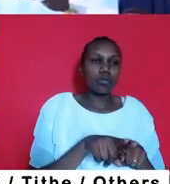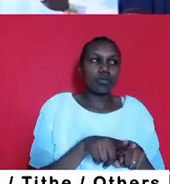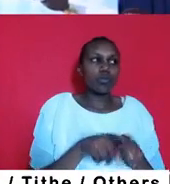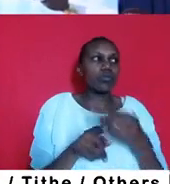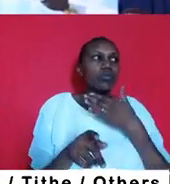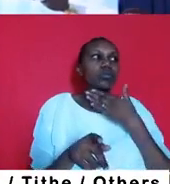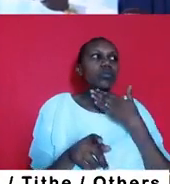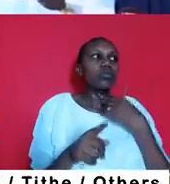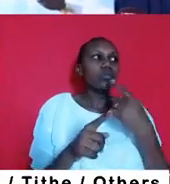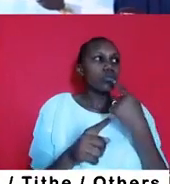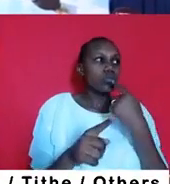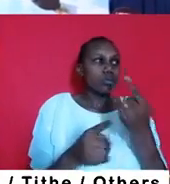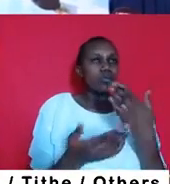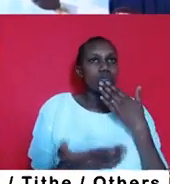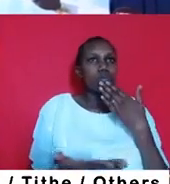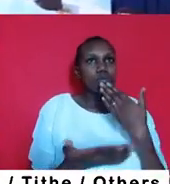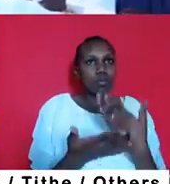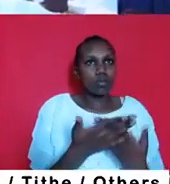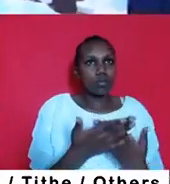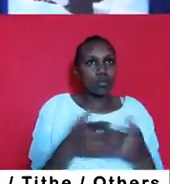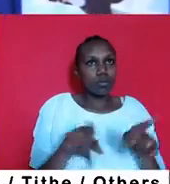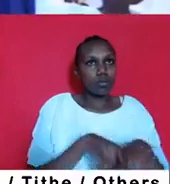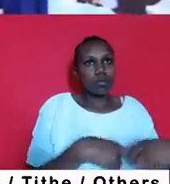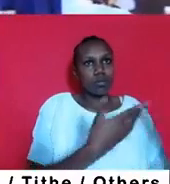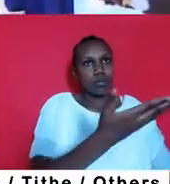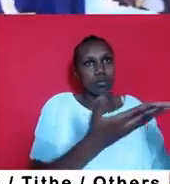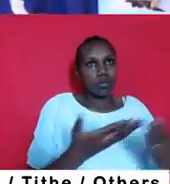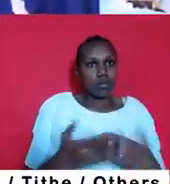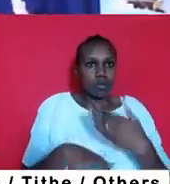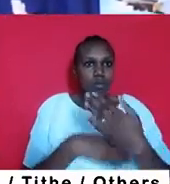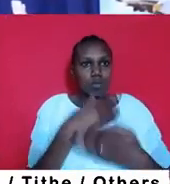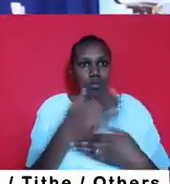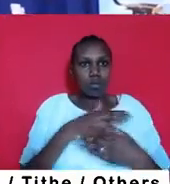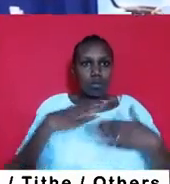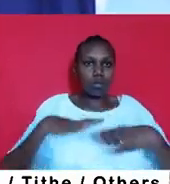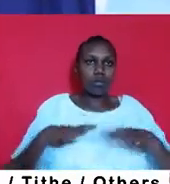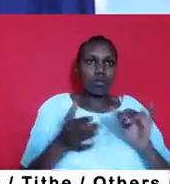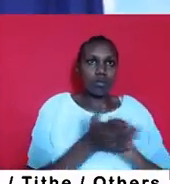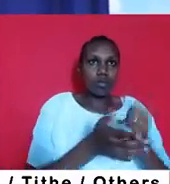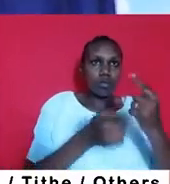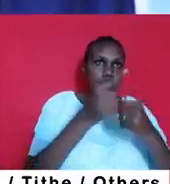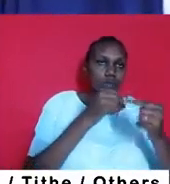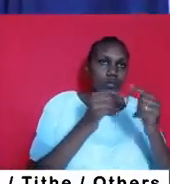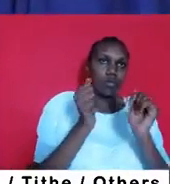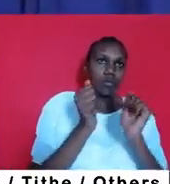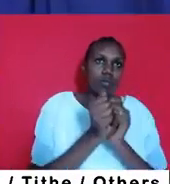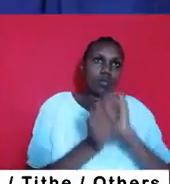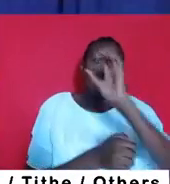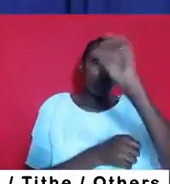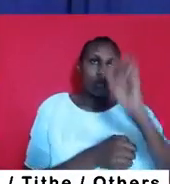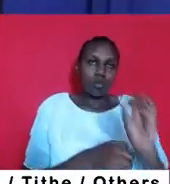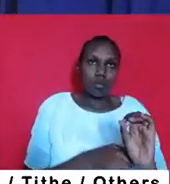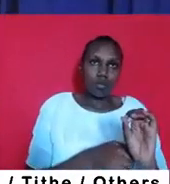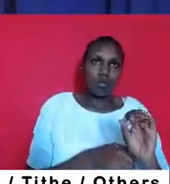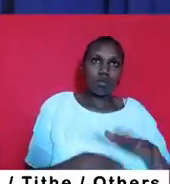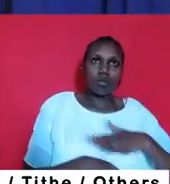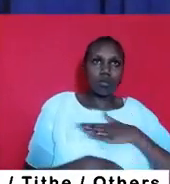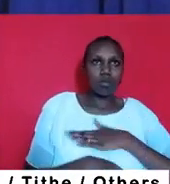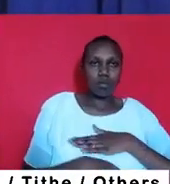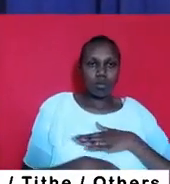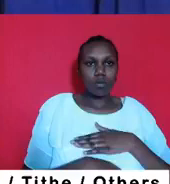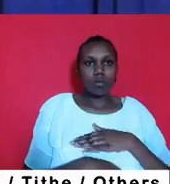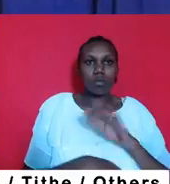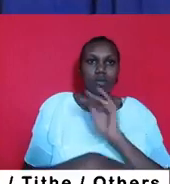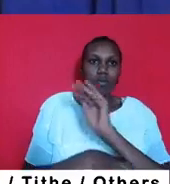tungependa kukuambia karibu. Wale wote ambao wamekuja na fungu la 10, ningewaomba